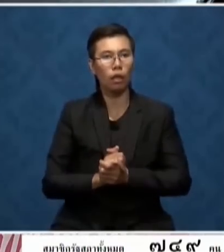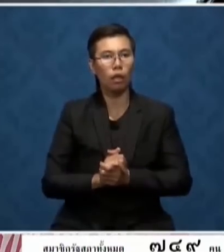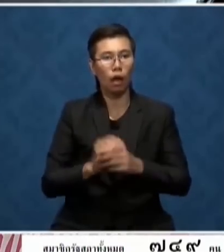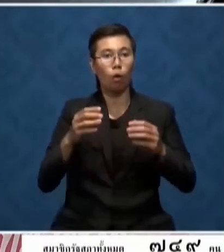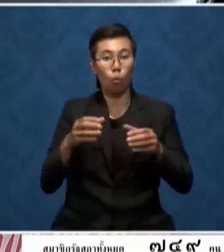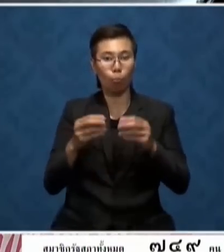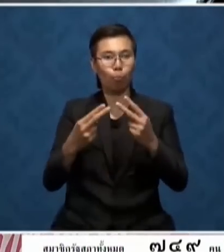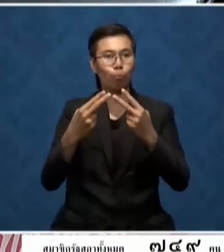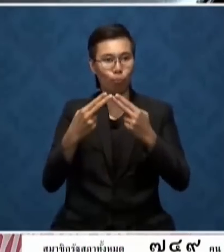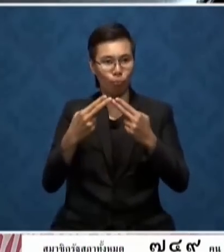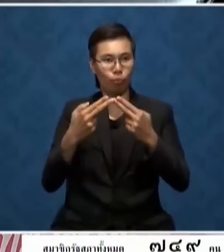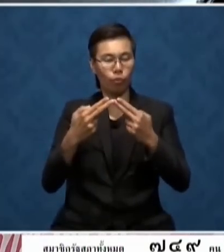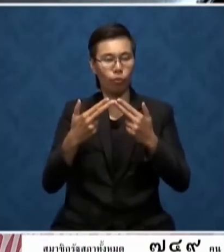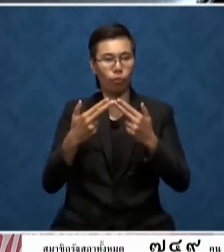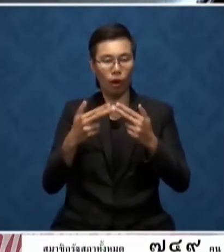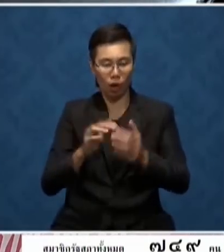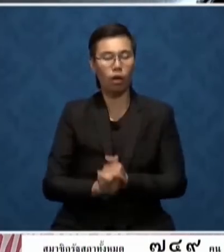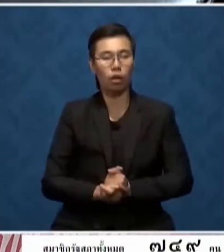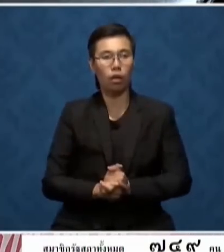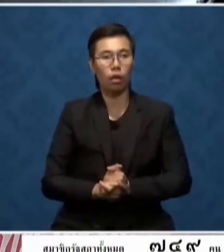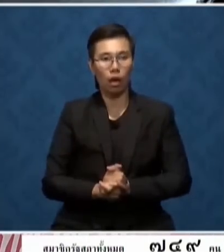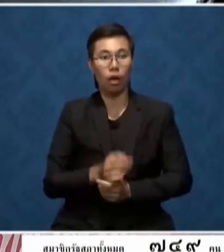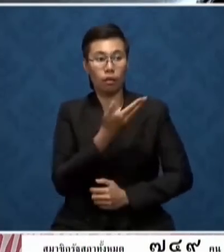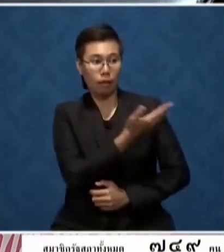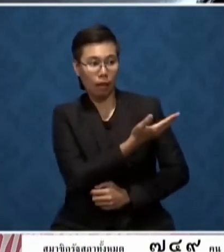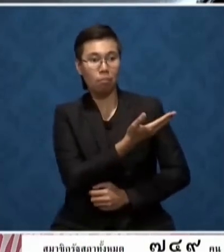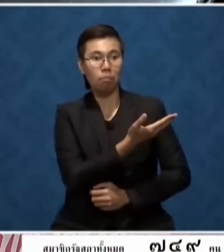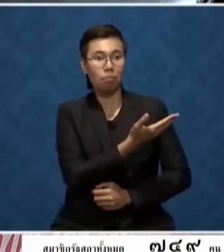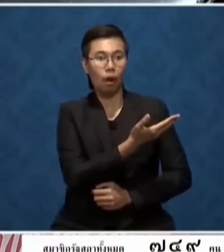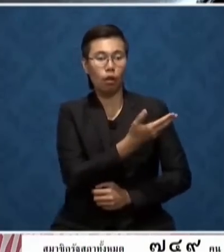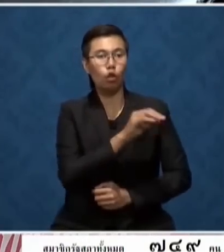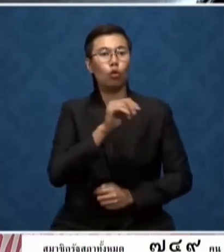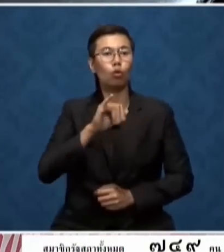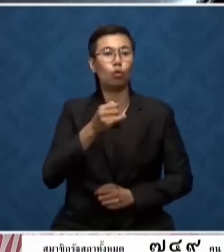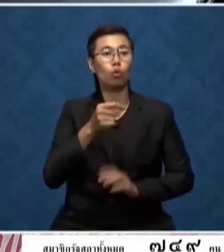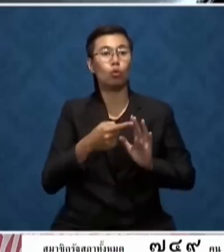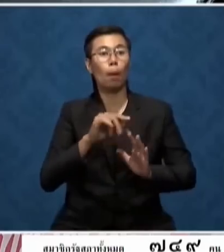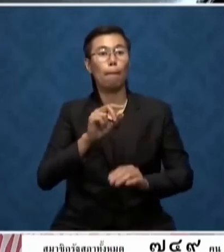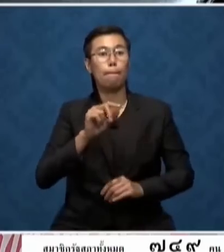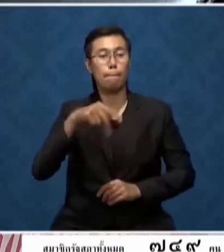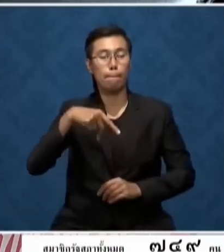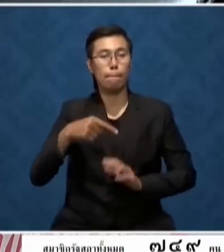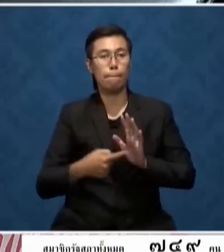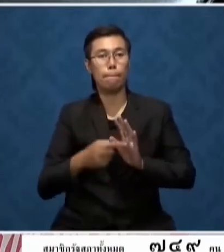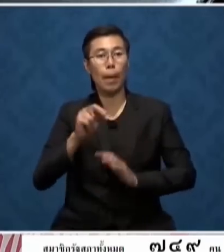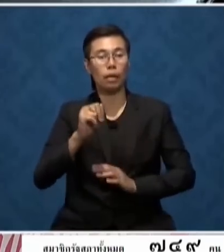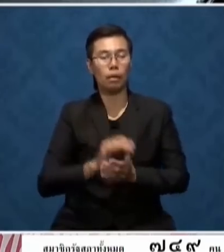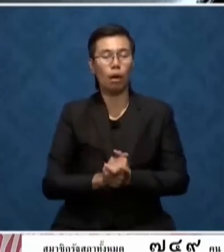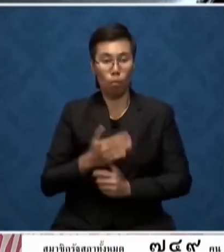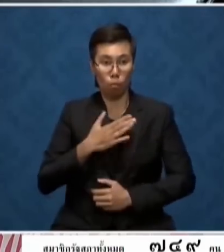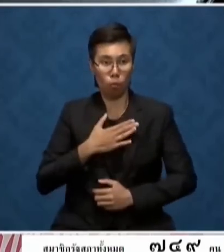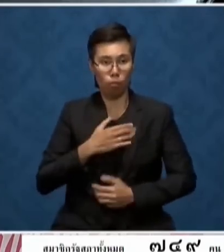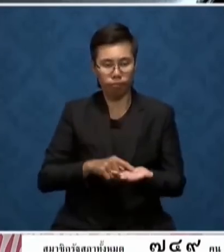สร้างชาติครับคือใช้ขอใช้สิทธิ์พักพิงท่านจุลพันธ์นะครับผมขออนุญาตท่านประธานครับว่าการที่ผมเสนอเรื่องญัตติ